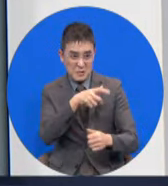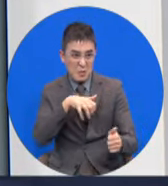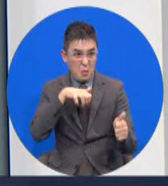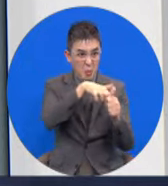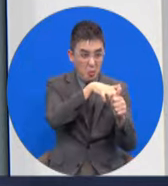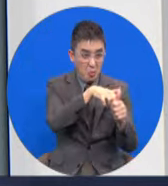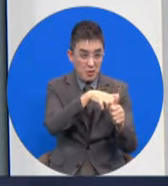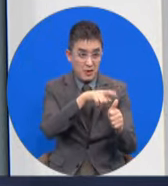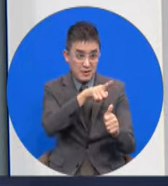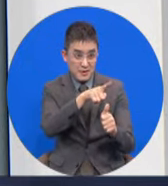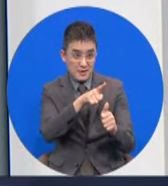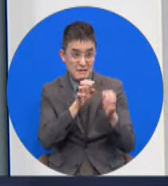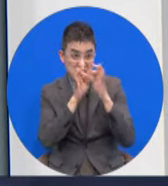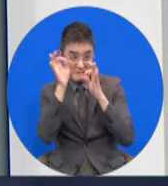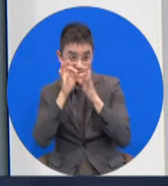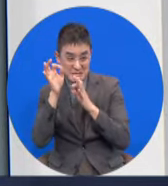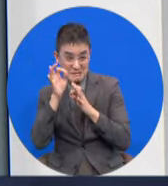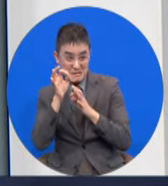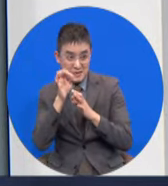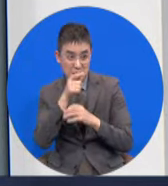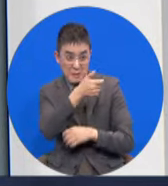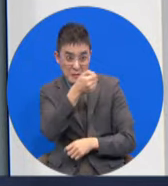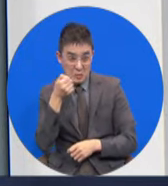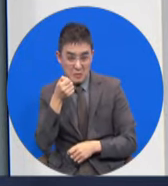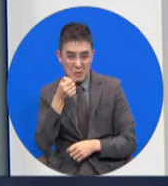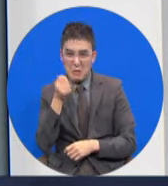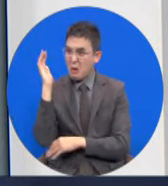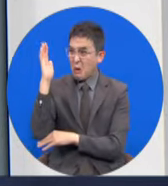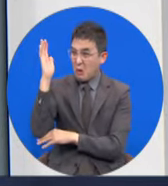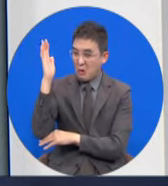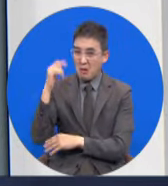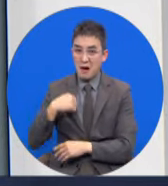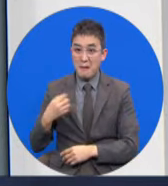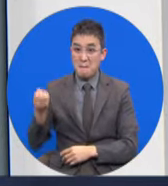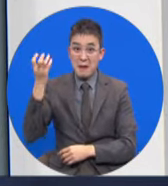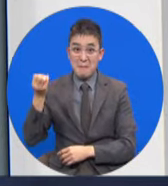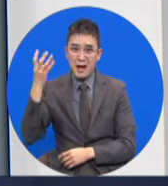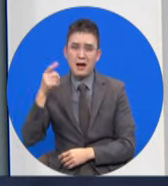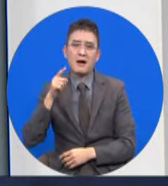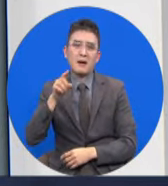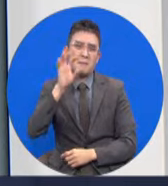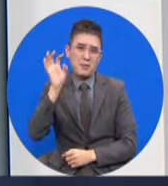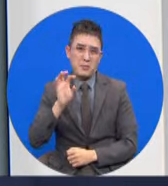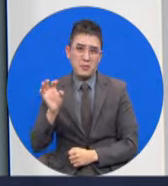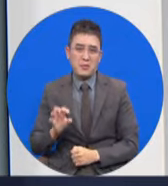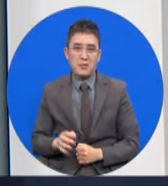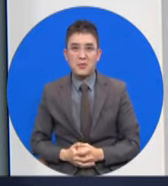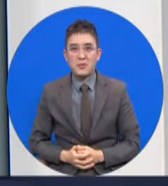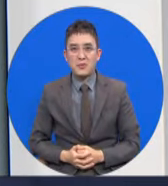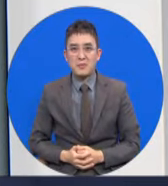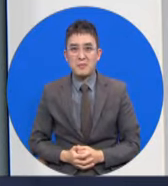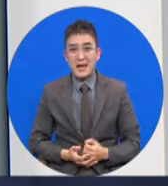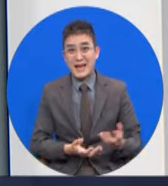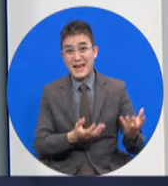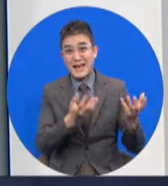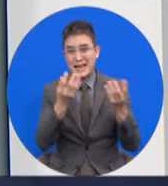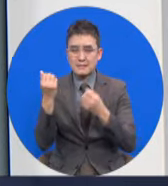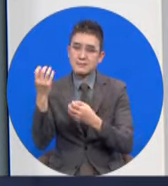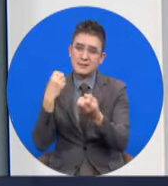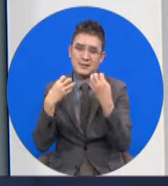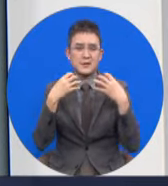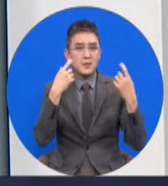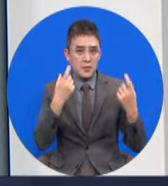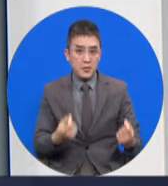상대방을 실수하게 해서 득점을 하는 이런 정치 행태가 계속 반복되고 있습니다. 그래서 이번 선거에서도 많은 언론이 지적을 하고 있습니다.